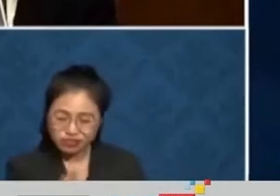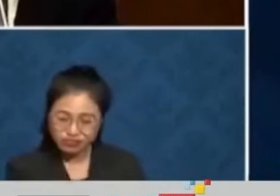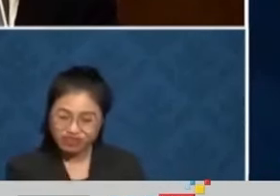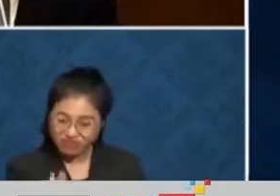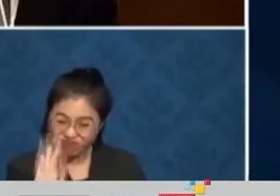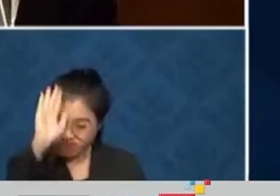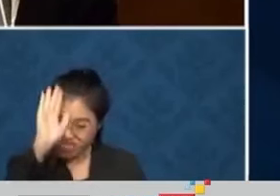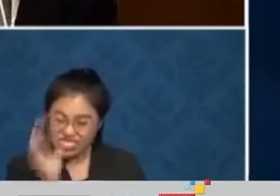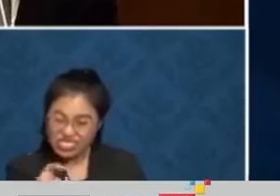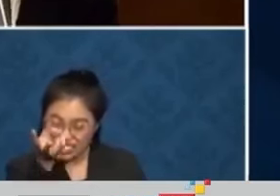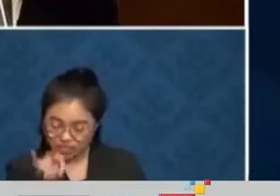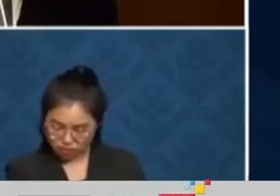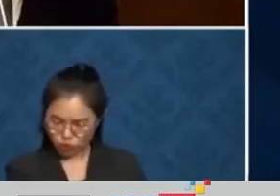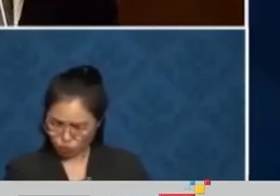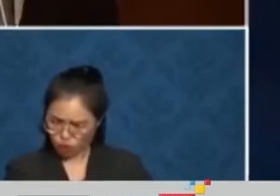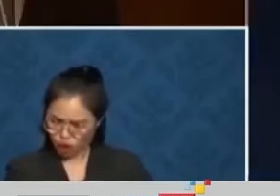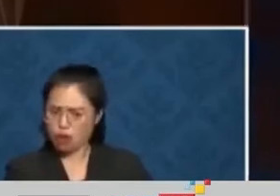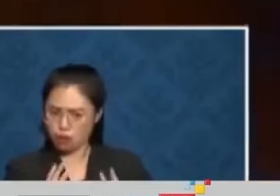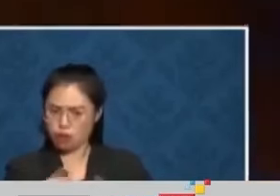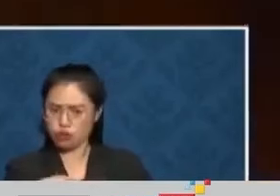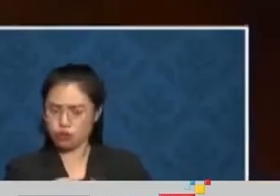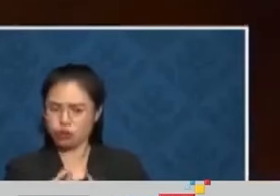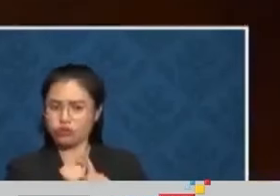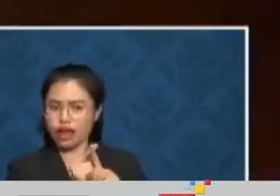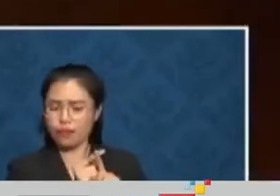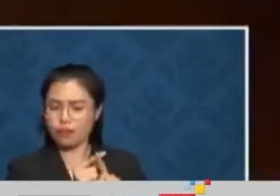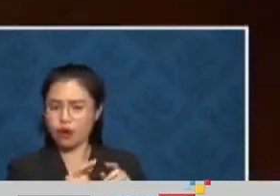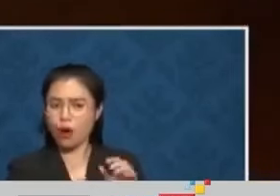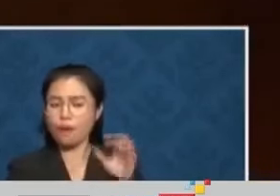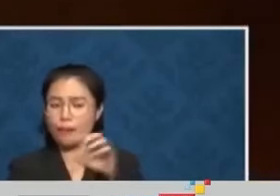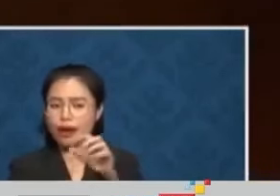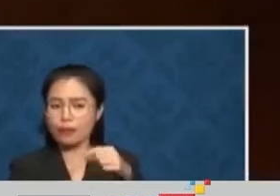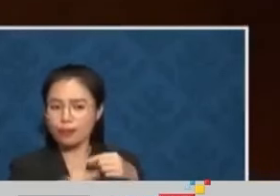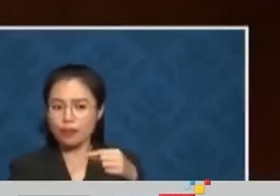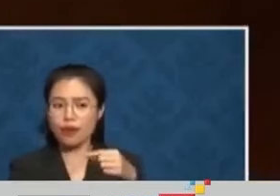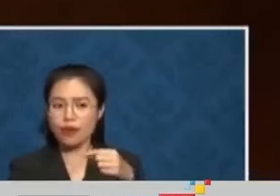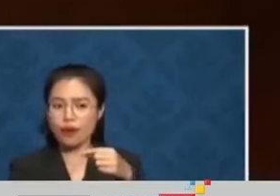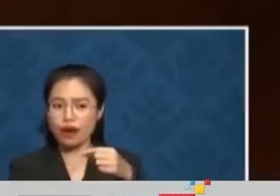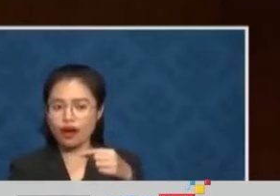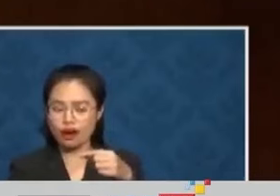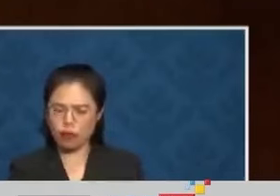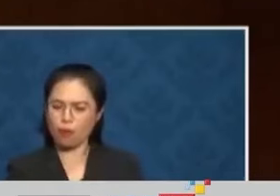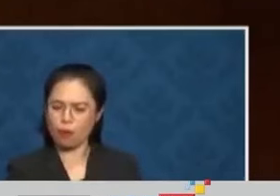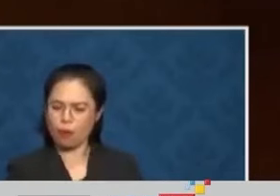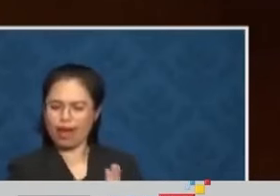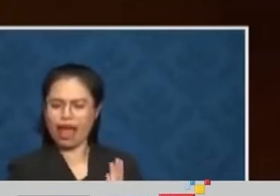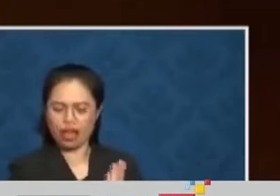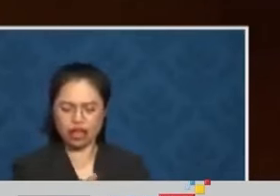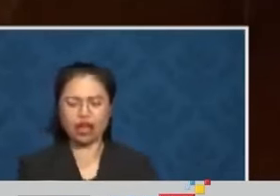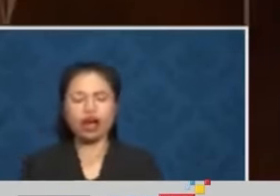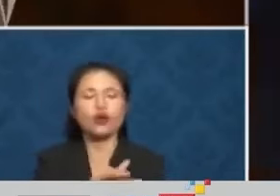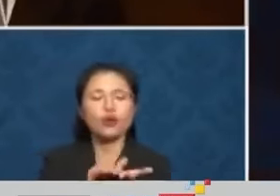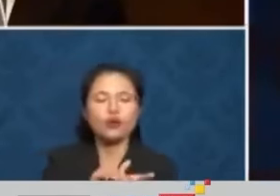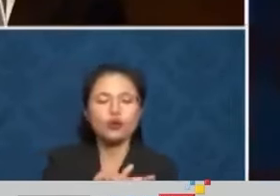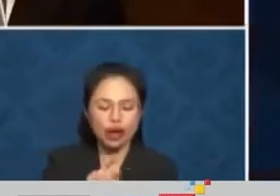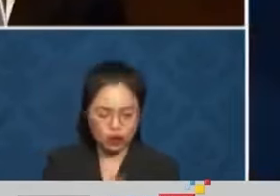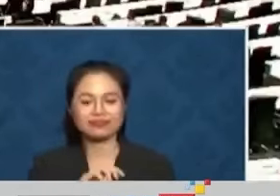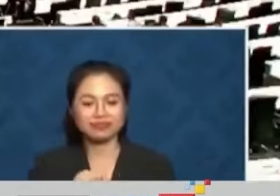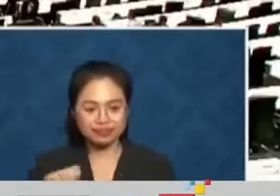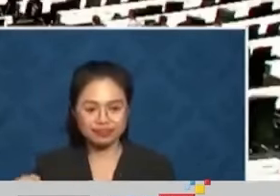คุณการประชุมครับตามข้อบังคับข้อที่9ครับ ครับผมต้องดำเนินการประชุมผมไม่ได้เบรกครูมานิตครับ ท่านประธาน แค่กระชับเวลาเท่านั้นเ